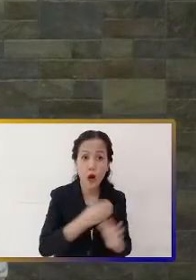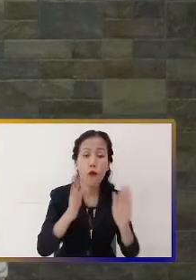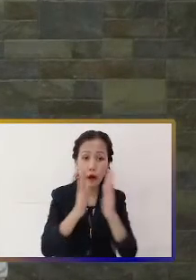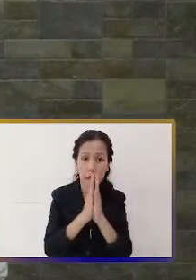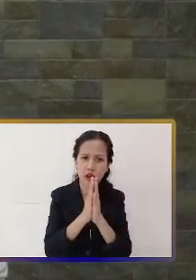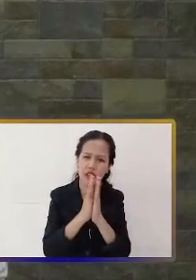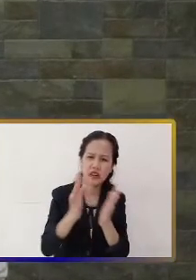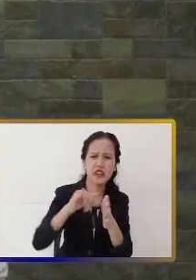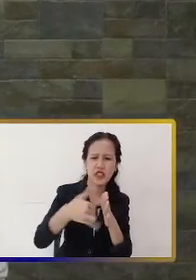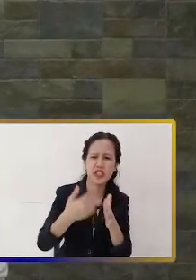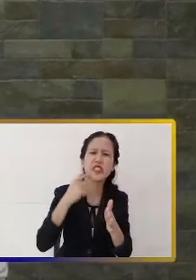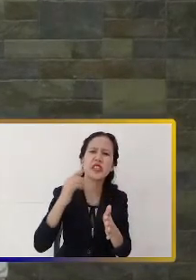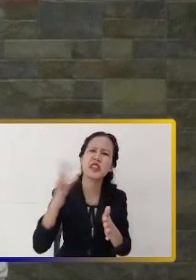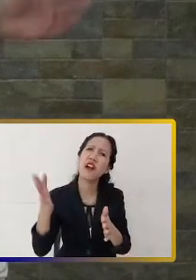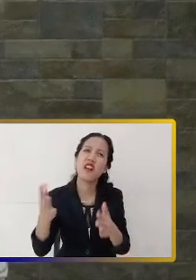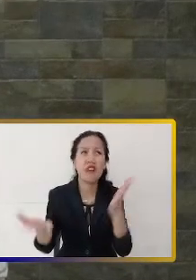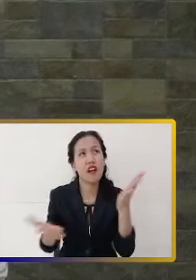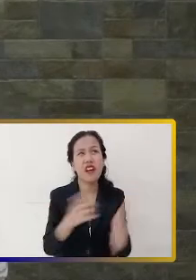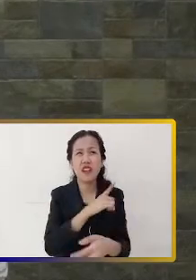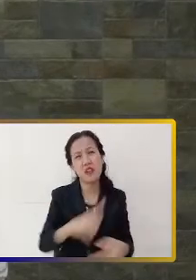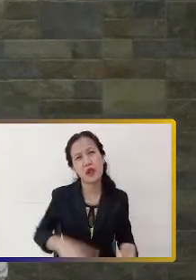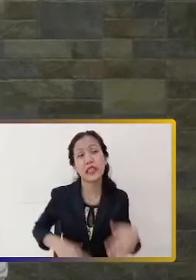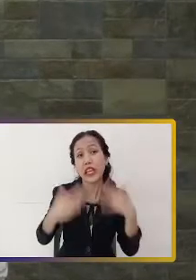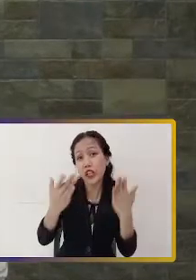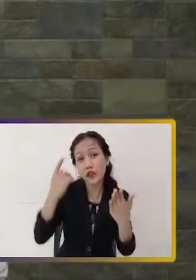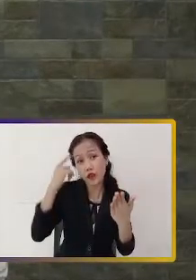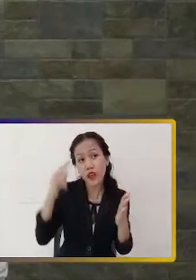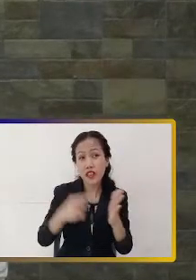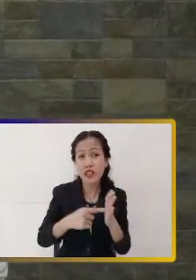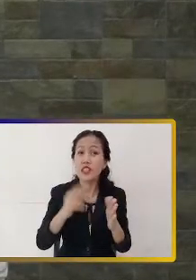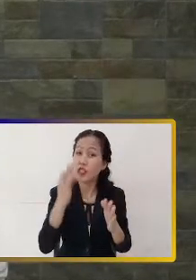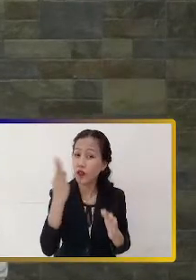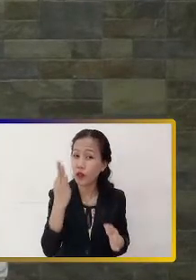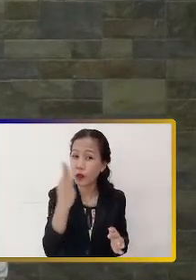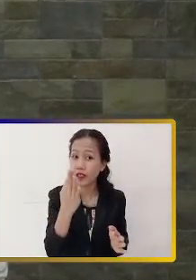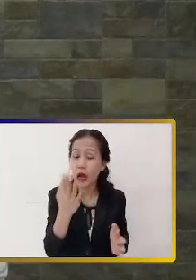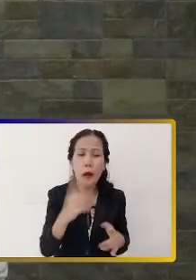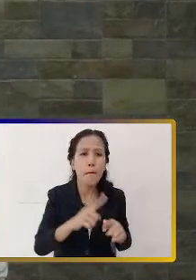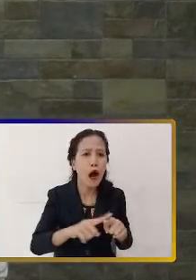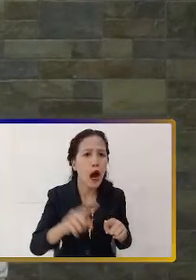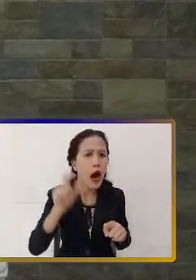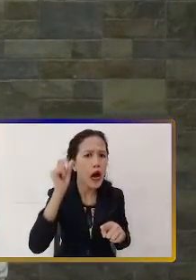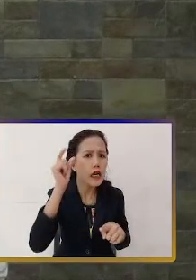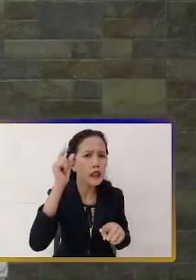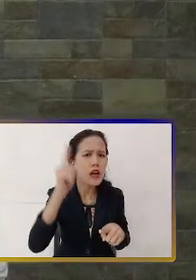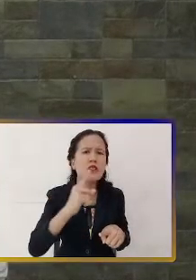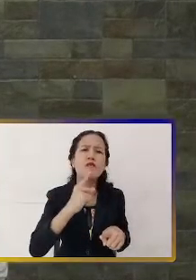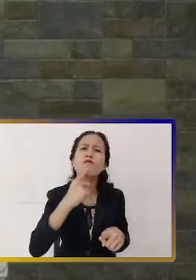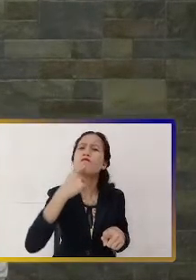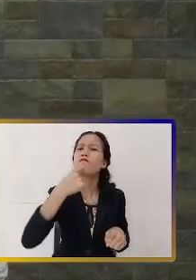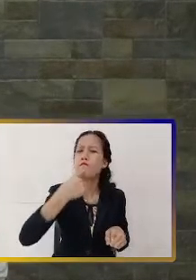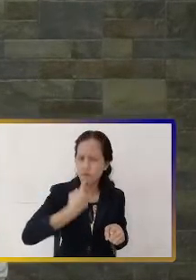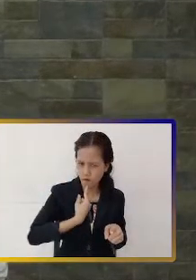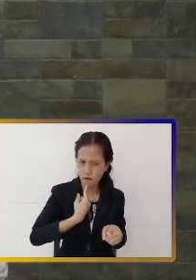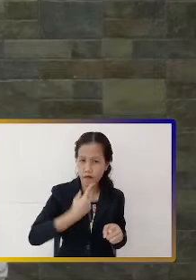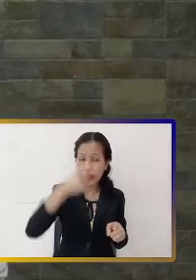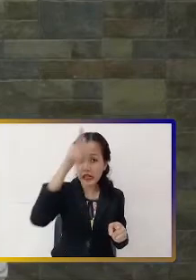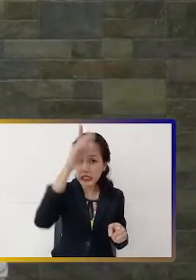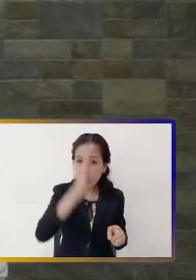ng parang Panginoon, salamat po sa pagkain ito. But let me tell you something. Seriously,